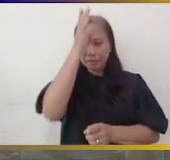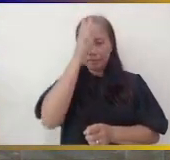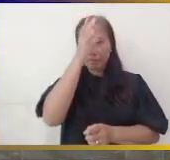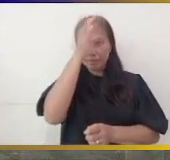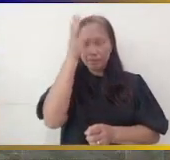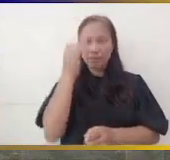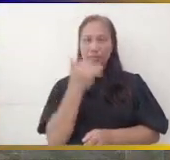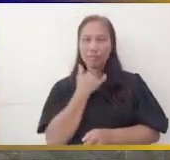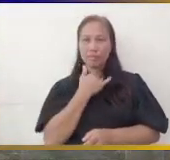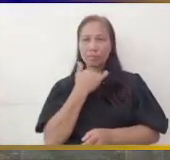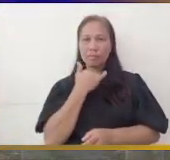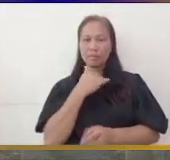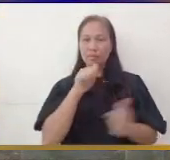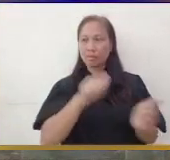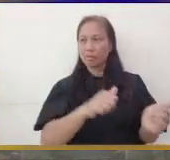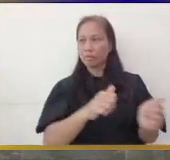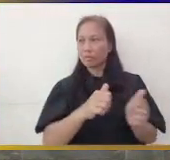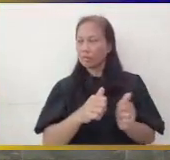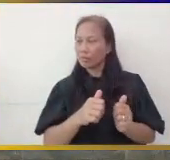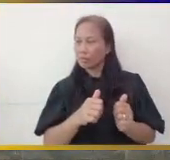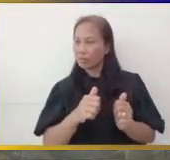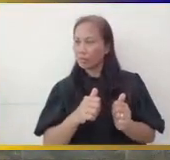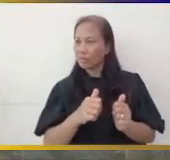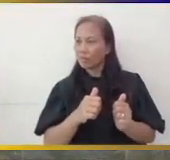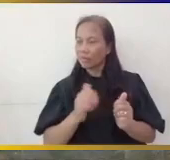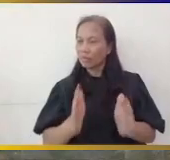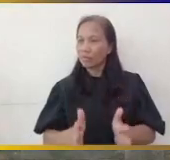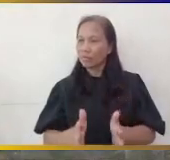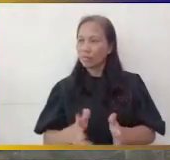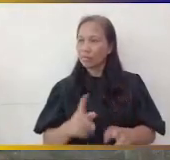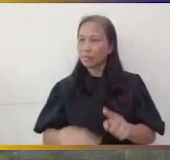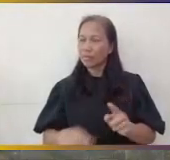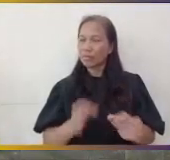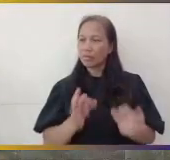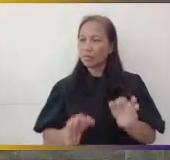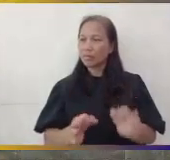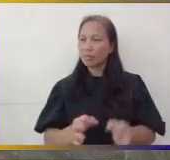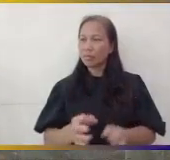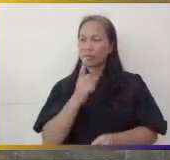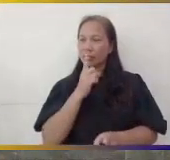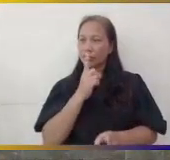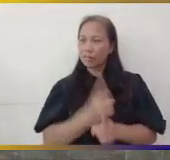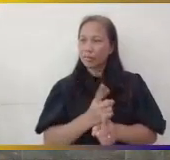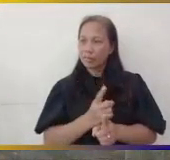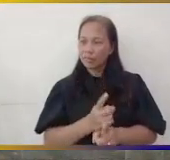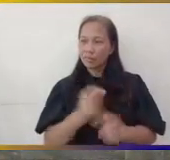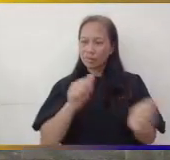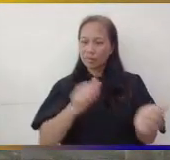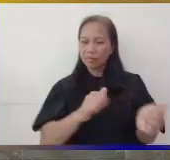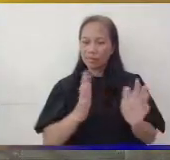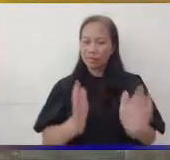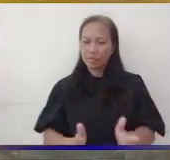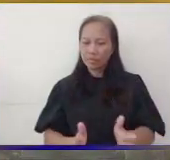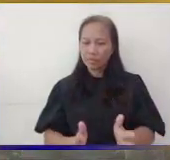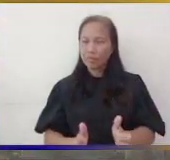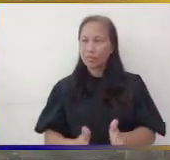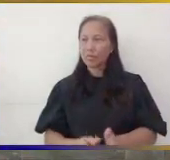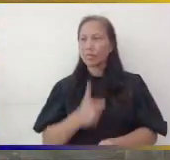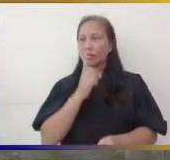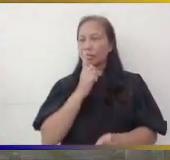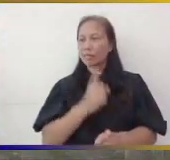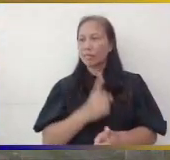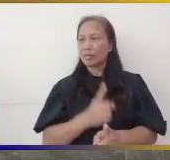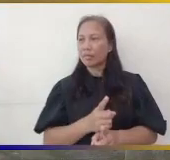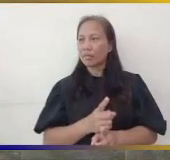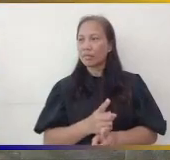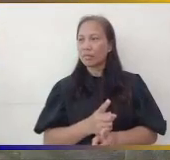tama ang Baptist mali ang Catholic ganyan lamang po yung choice and last sunday sa mga hindi po Naka nakaattend